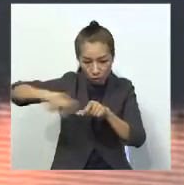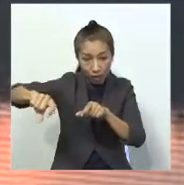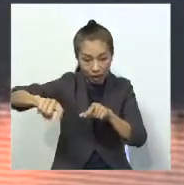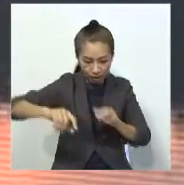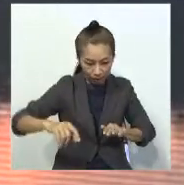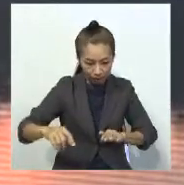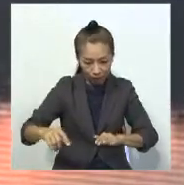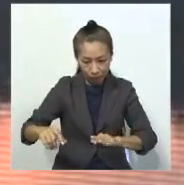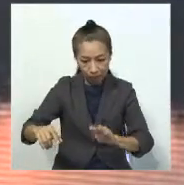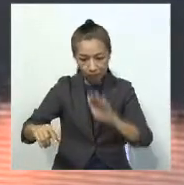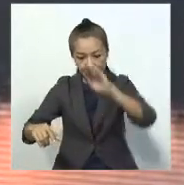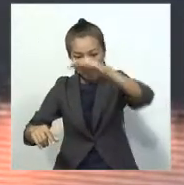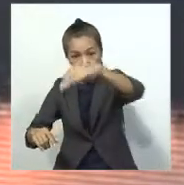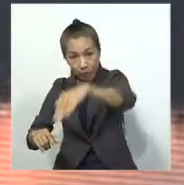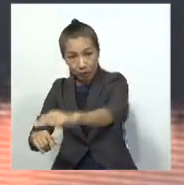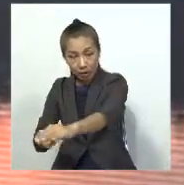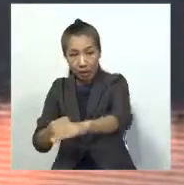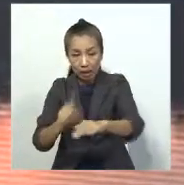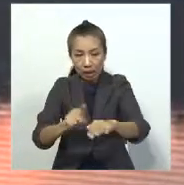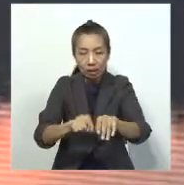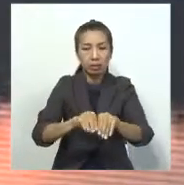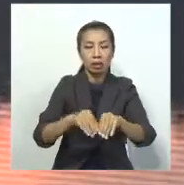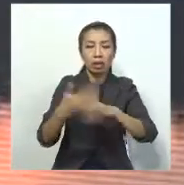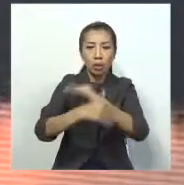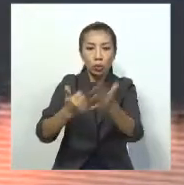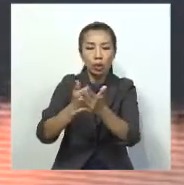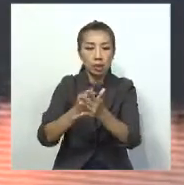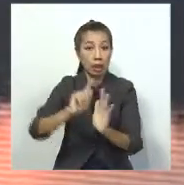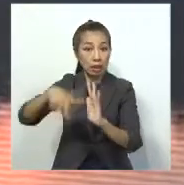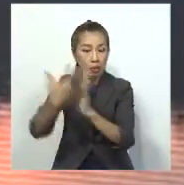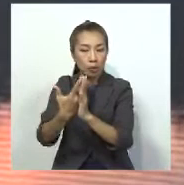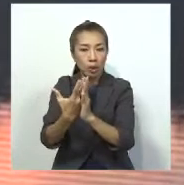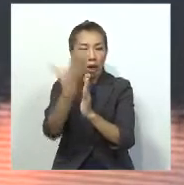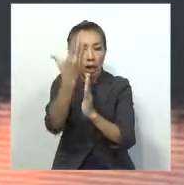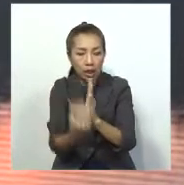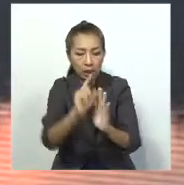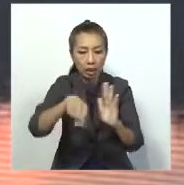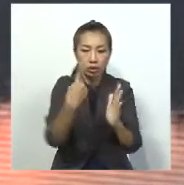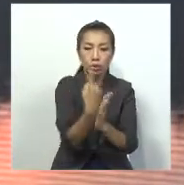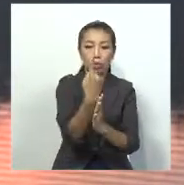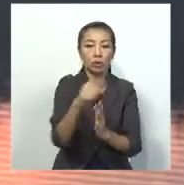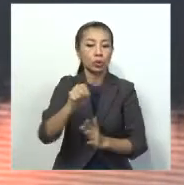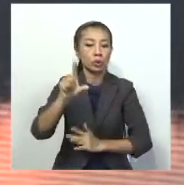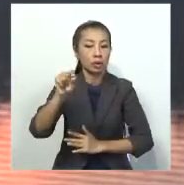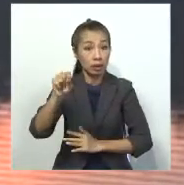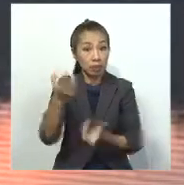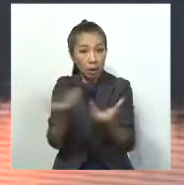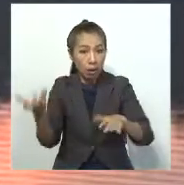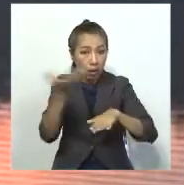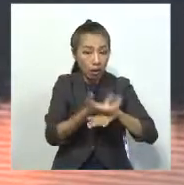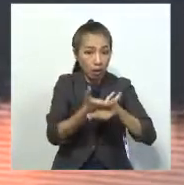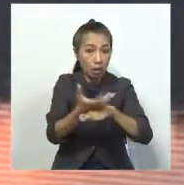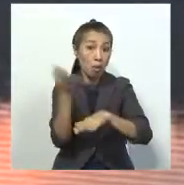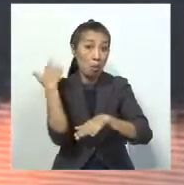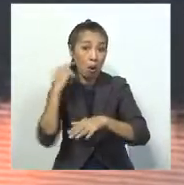ดระยะเวลาในการเดินทางจาก3ชั่วโมงเหลือเพียง1ชั่วโมง20นาทีและยังช่วยย่นเวลาในการขนส่งสินค้าจ